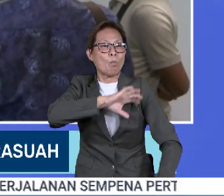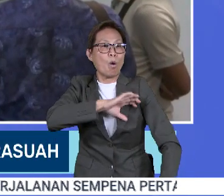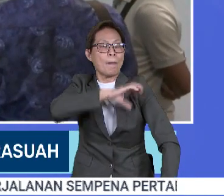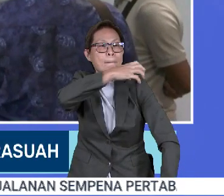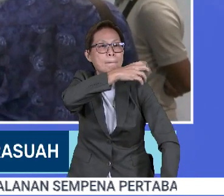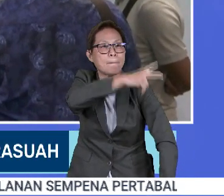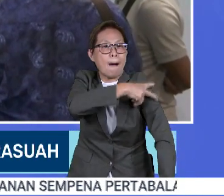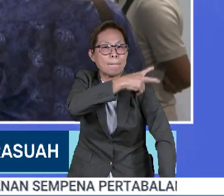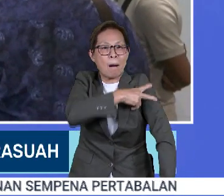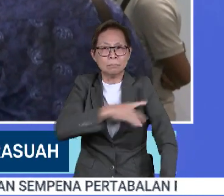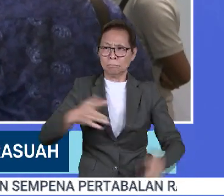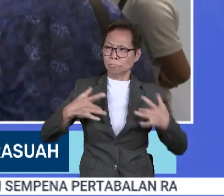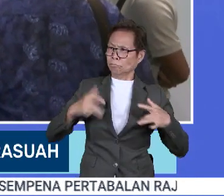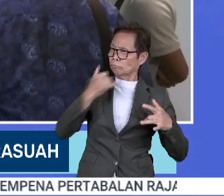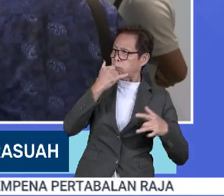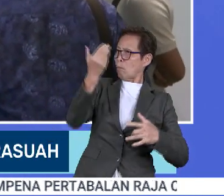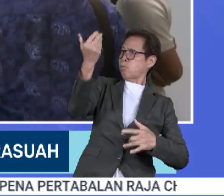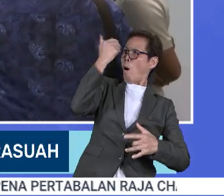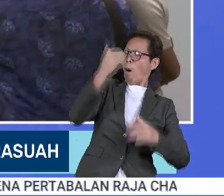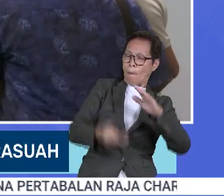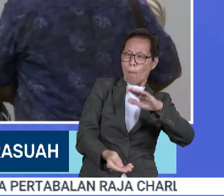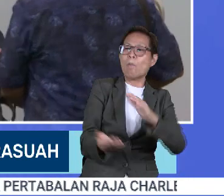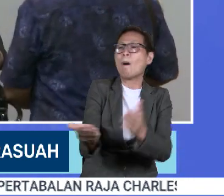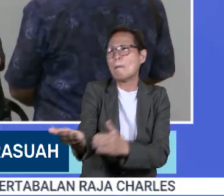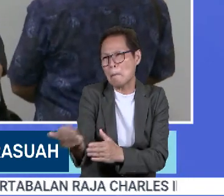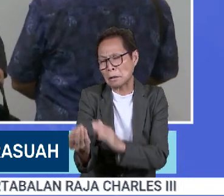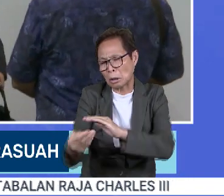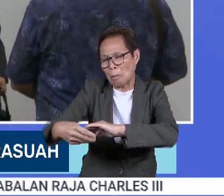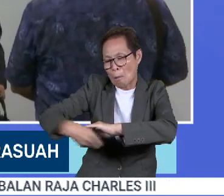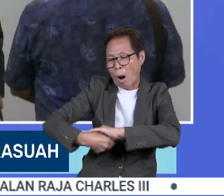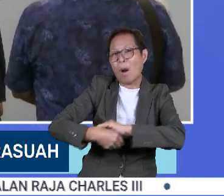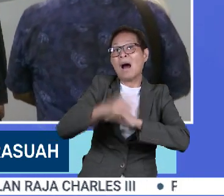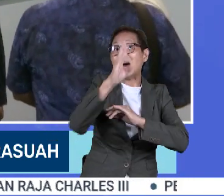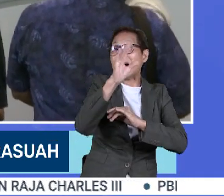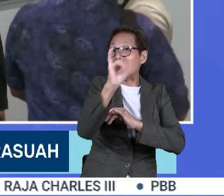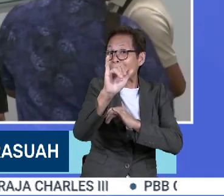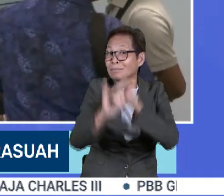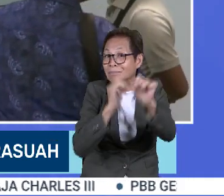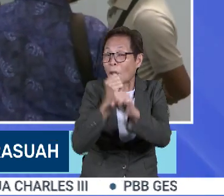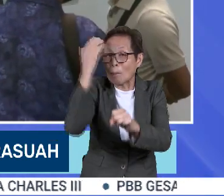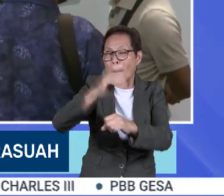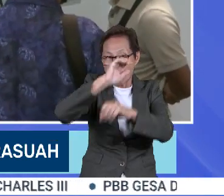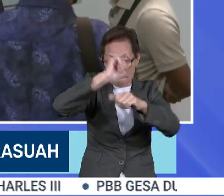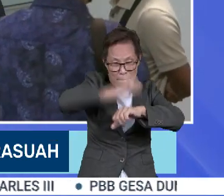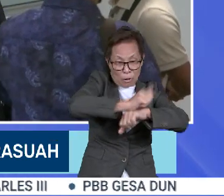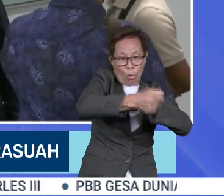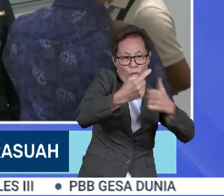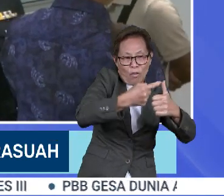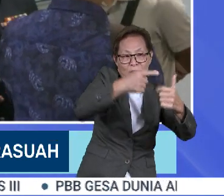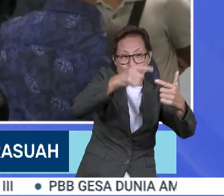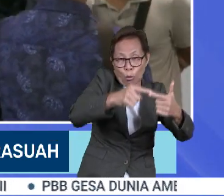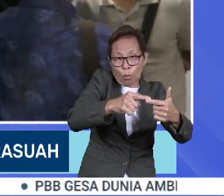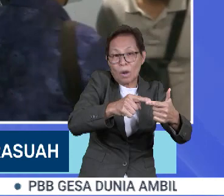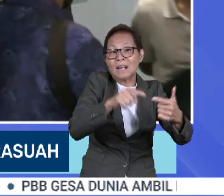mengaku tidak bersalah atas pertuduhan meminta dan menerima rasua 6 tahun lepas mengikutian pertama dan kedua Muhammad